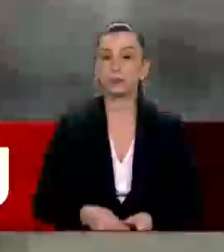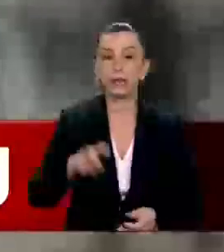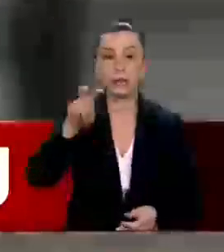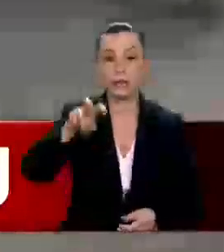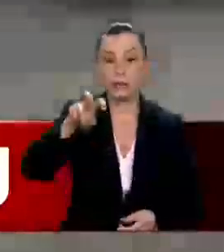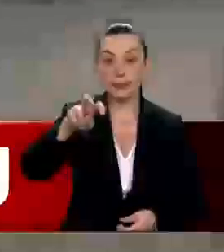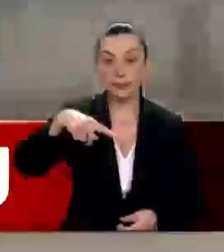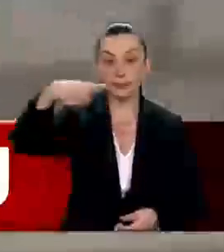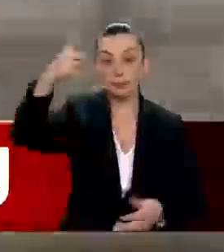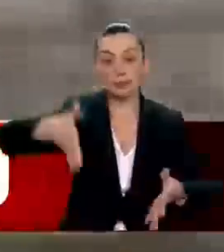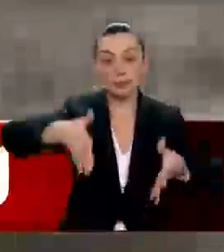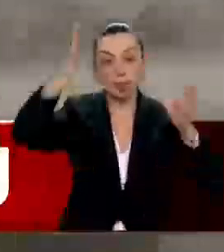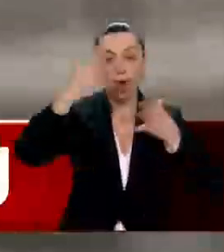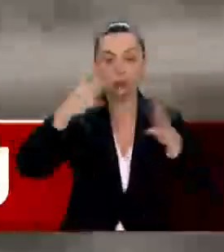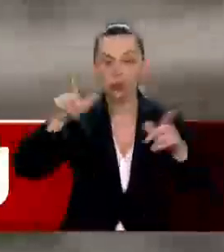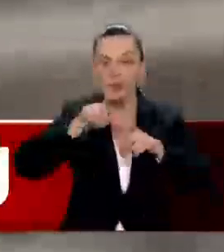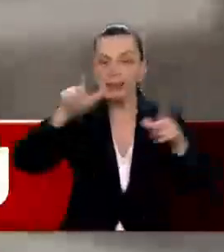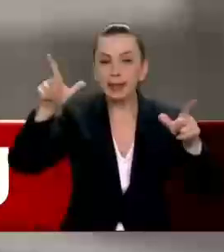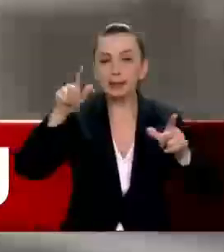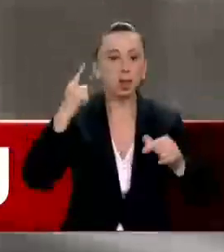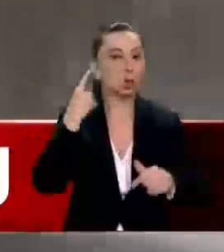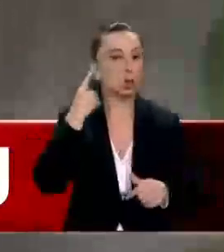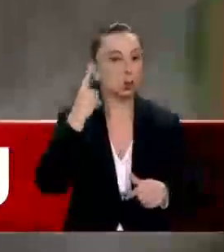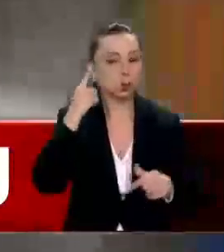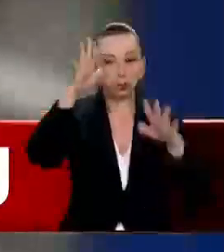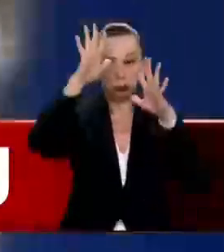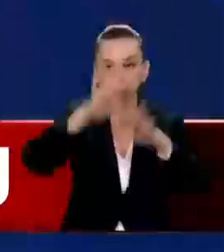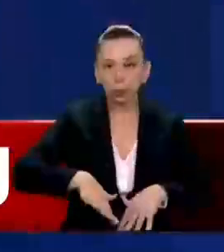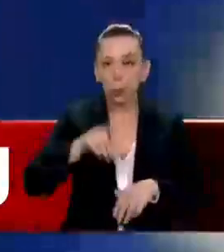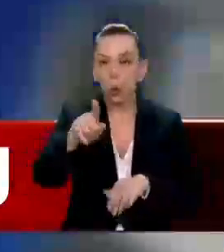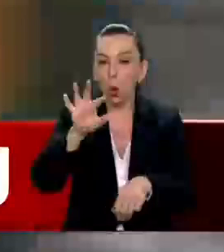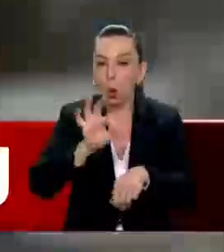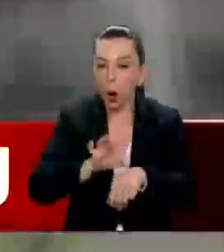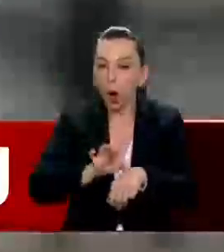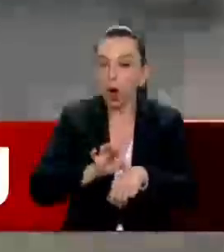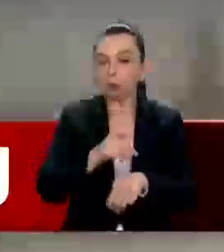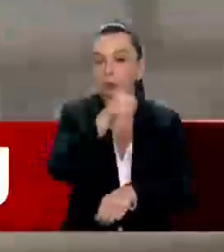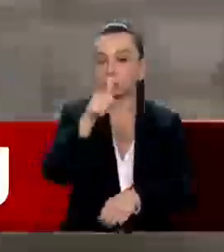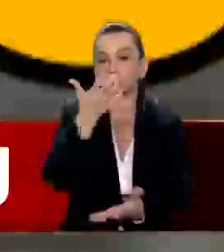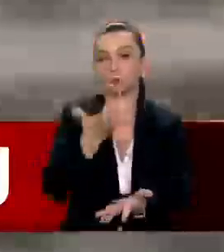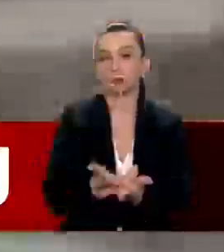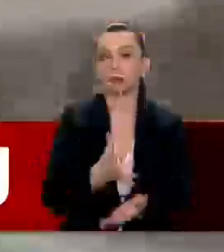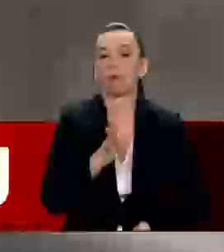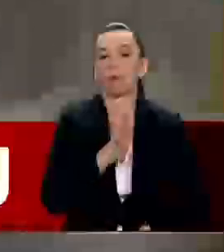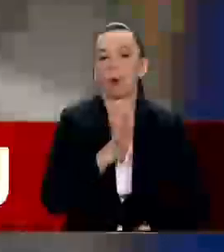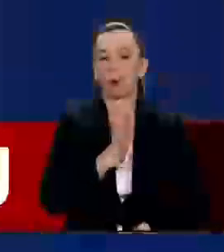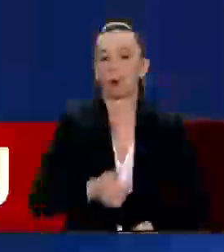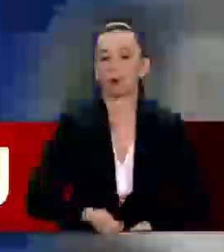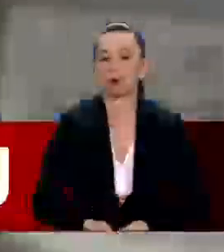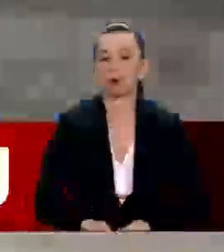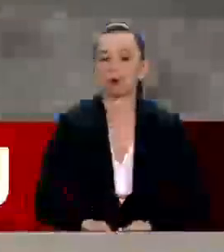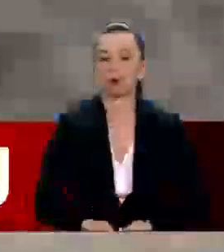Sekiz katlı bina büyük bir gürültüyle çökerken o anlar saniye saniye böyle kaydedildi. Koş koş koş koş